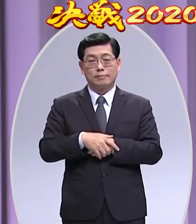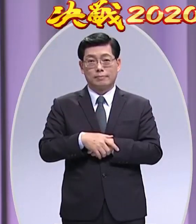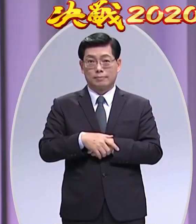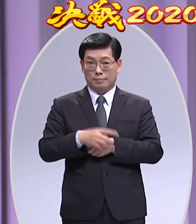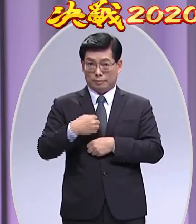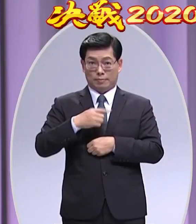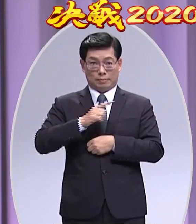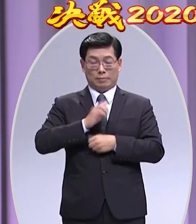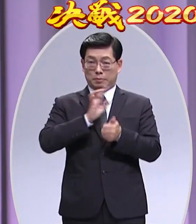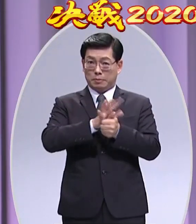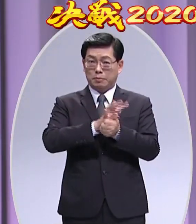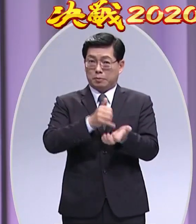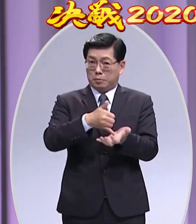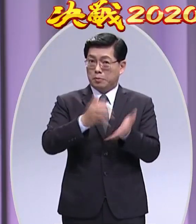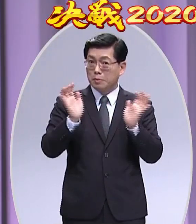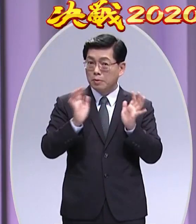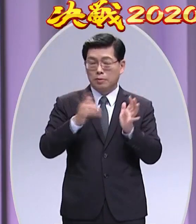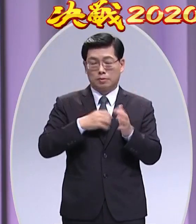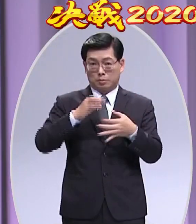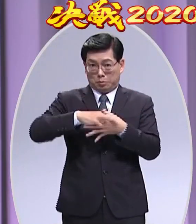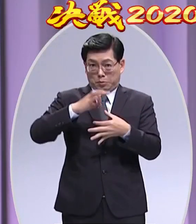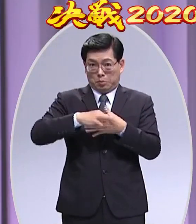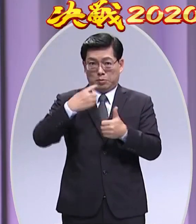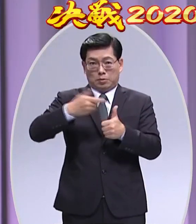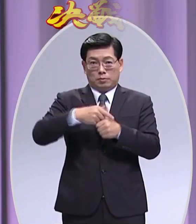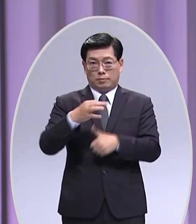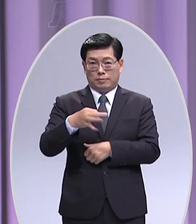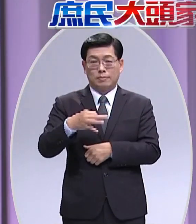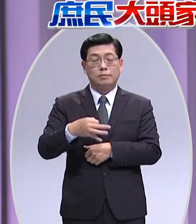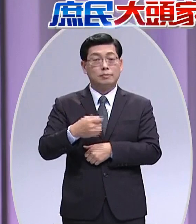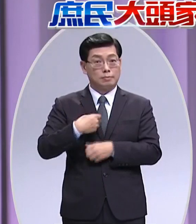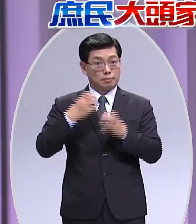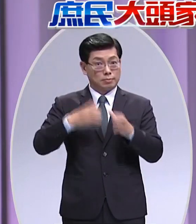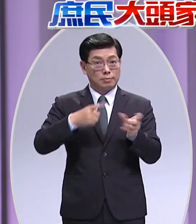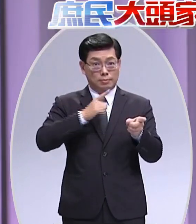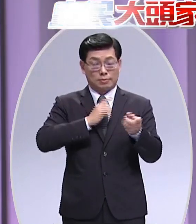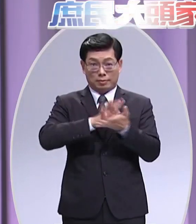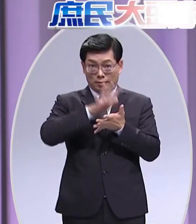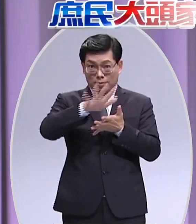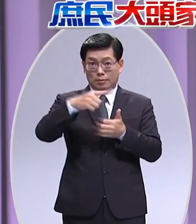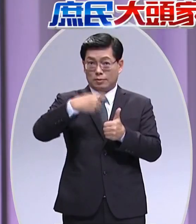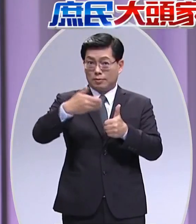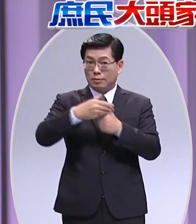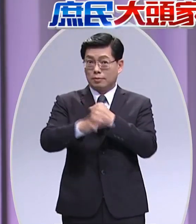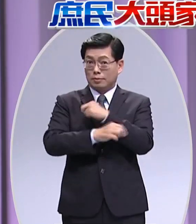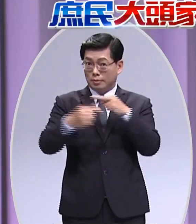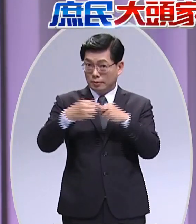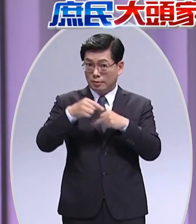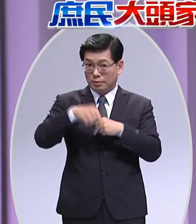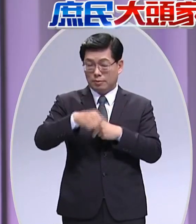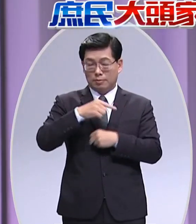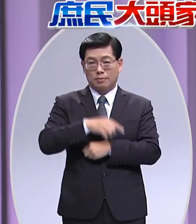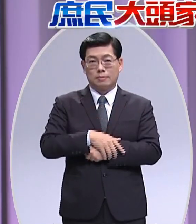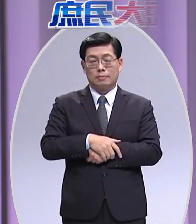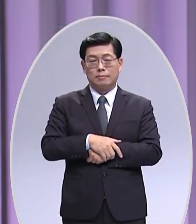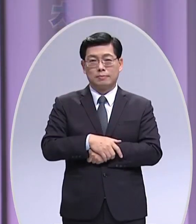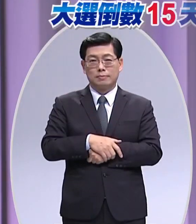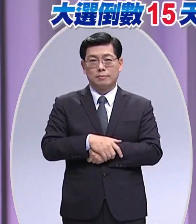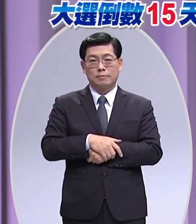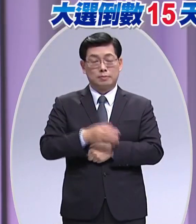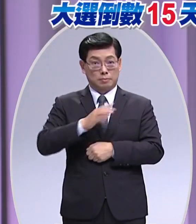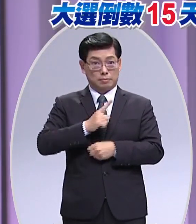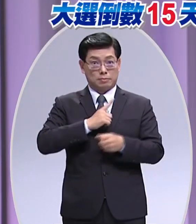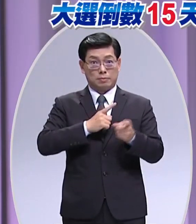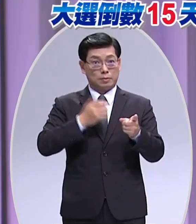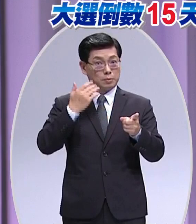是我替弱势的孩子存教育基金，我们建立了儿少未来的教育与发展的账户，开账